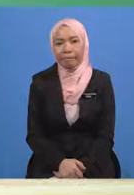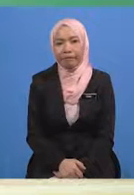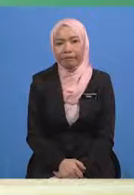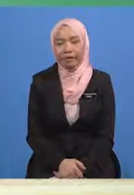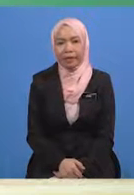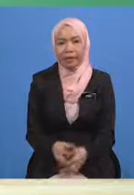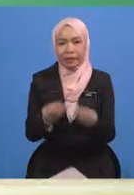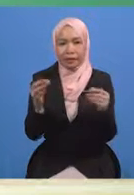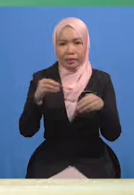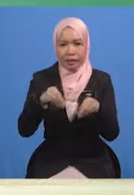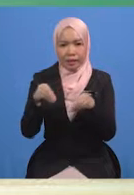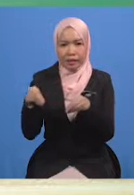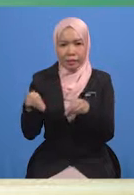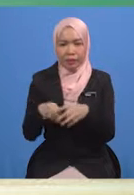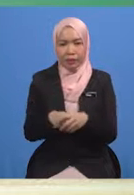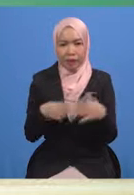Tanah kebun